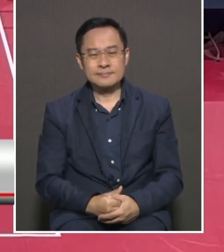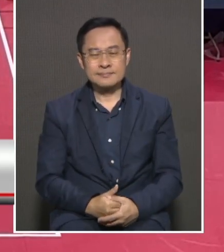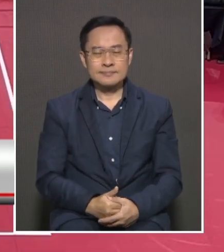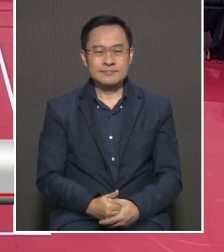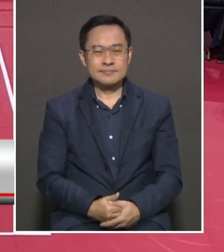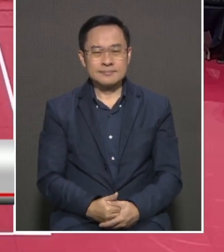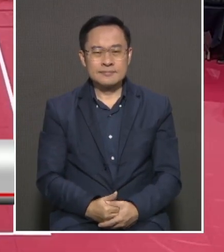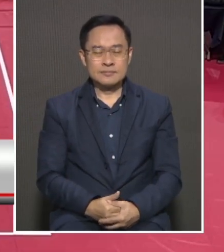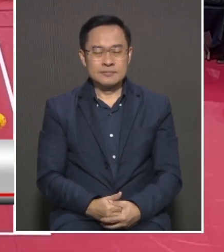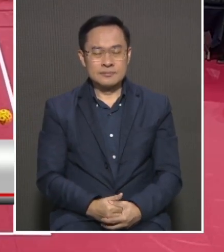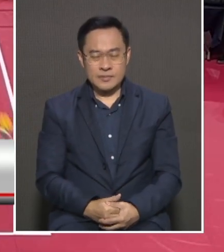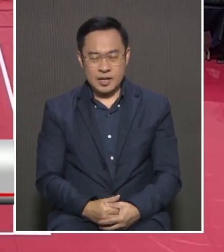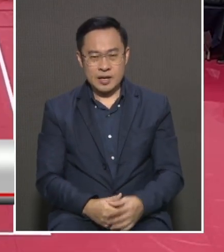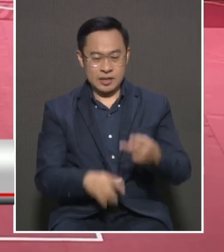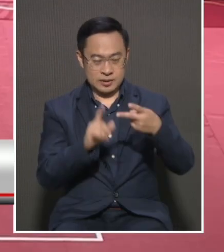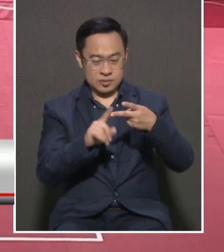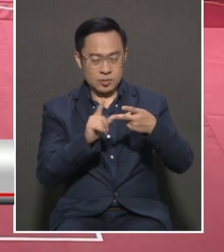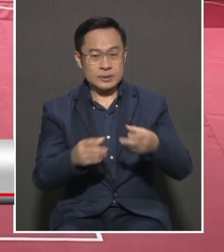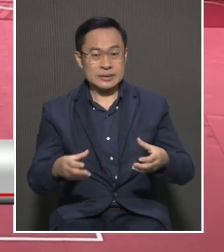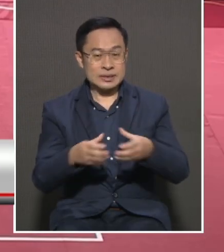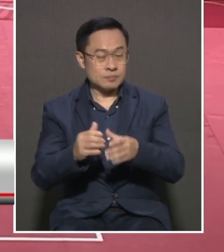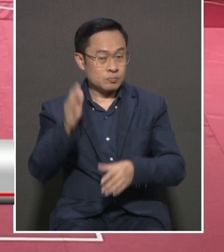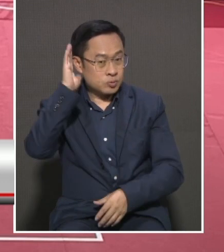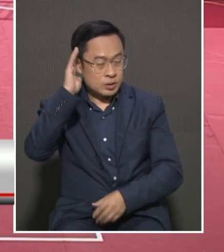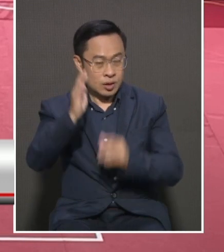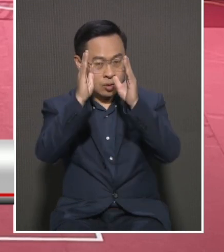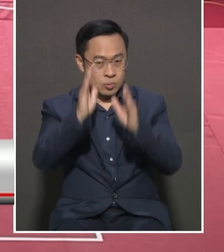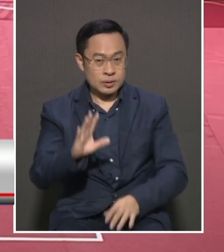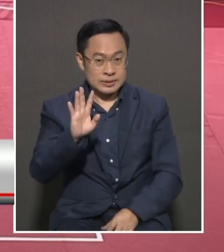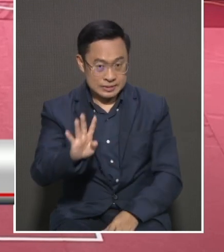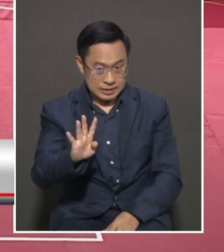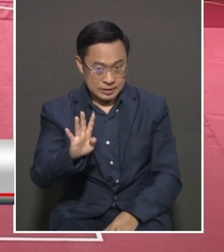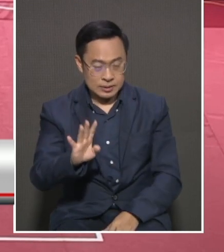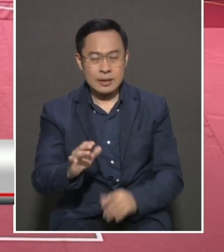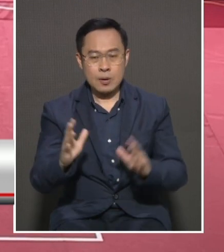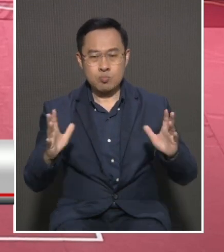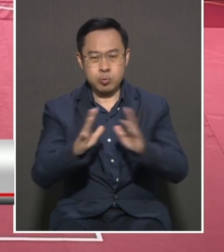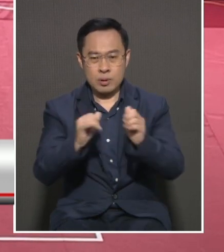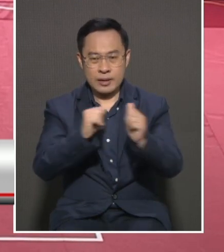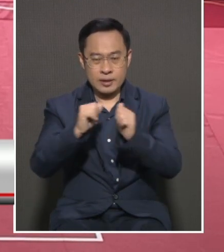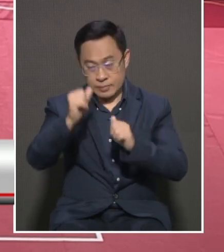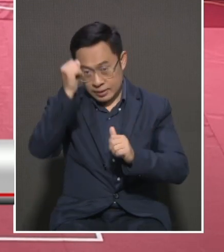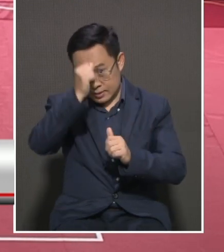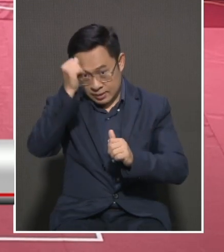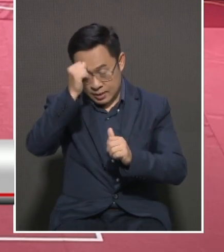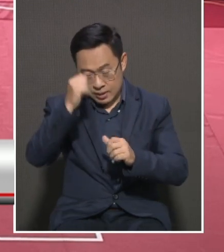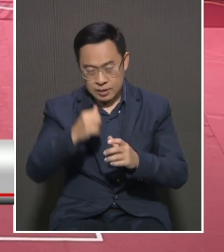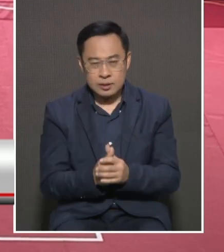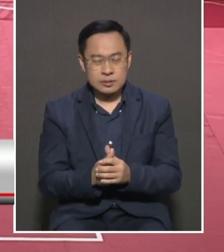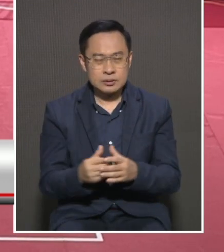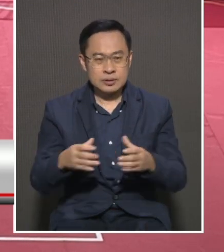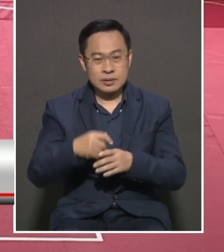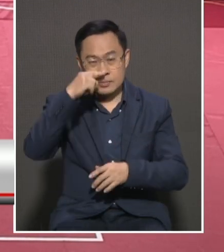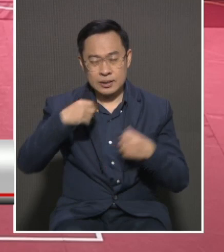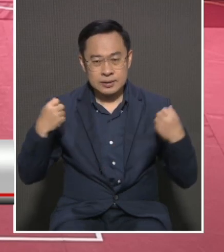มาต่อกันที่ทีมตะกร้อ4คนชายนะคะเจอกับอินเดียค่ะโดยทีมชายของไทยนะคะม